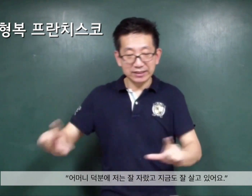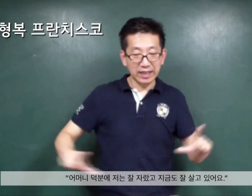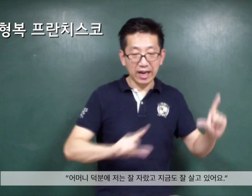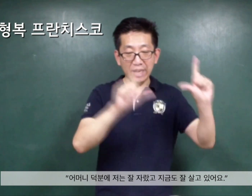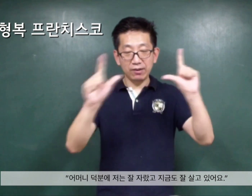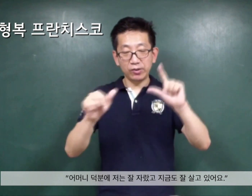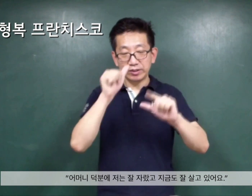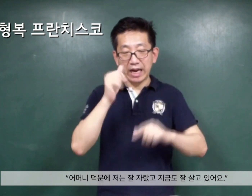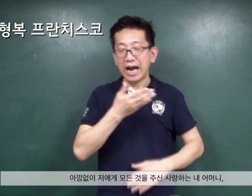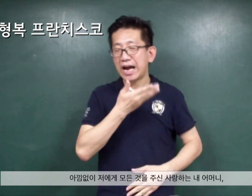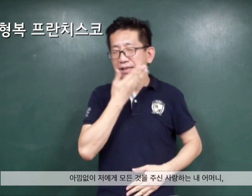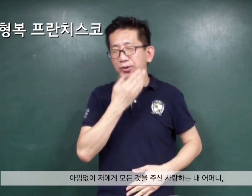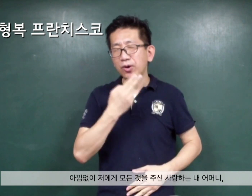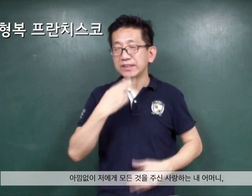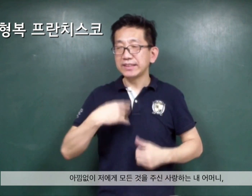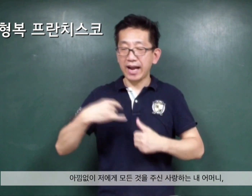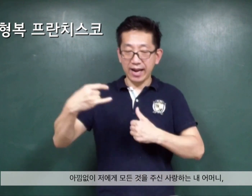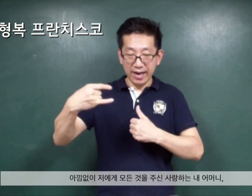살고 있어요.